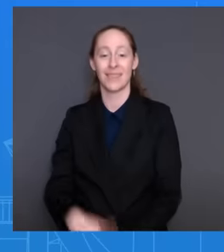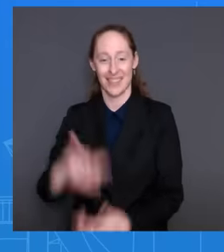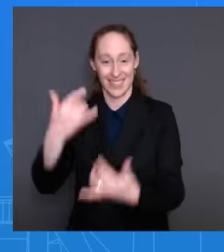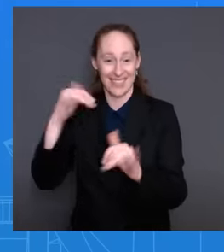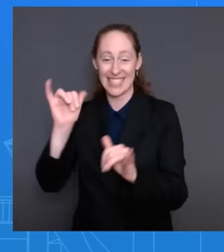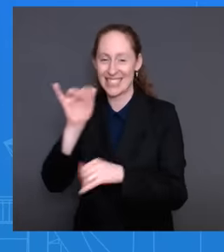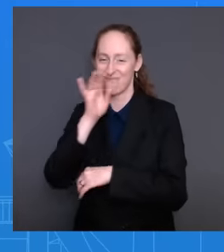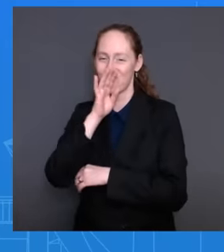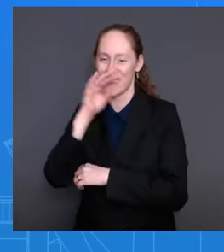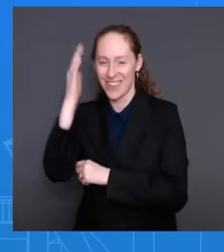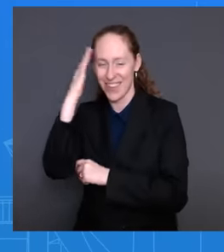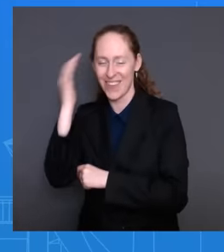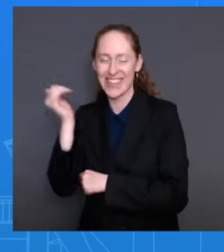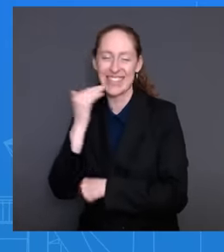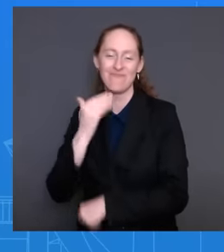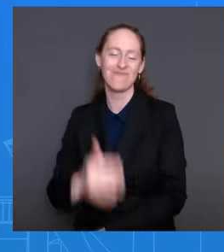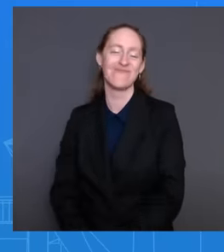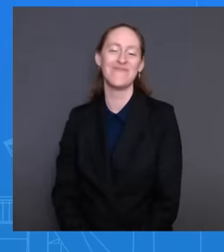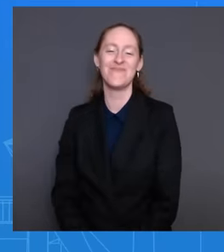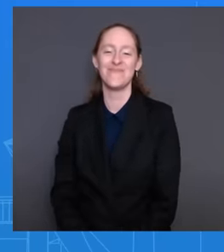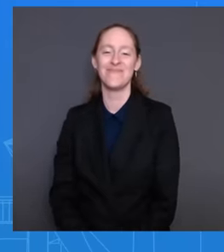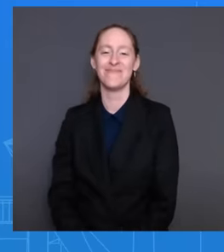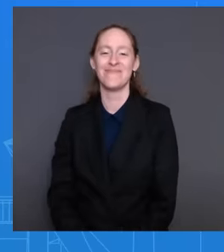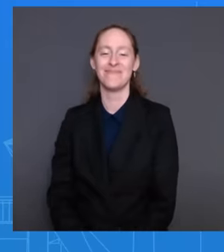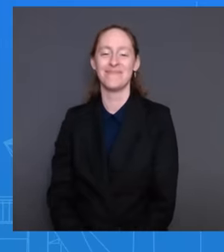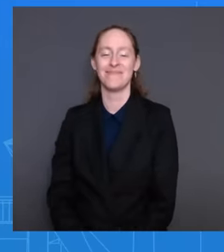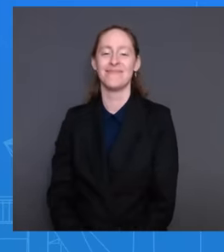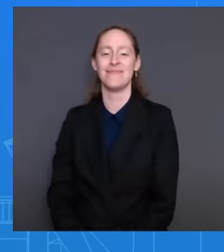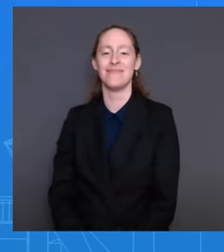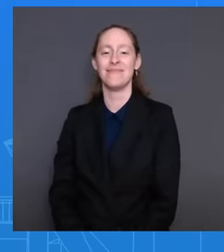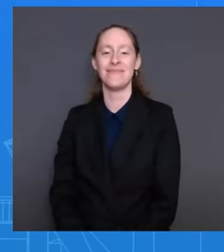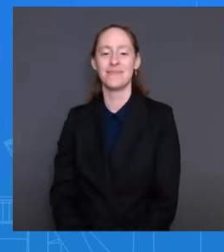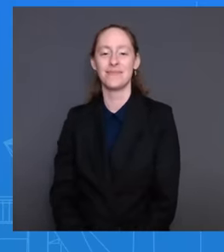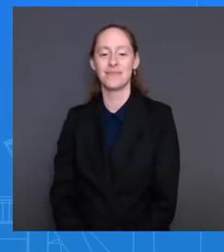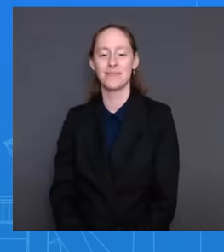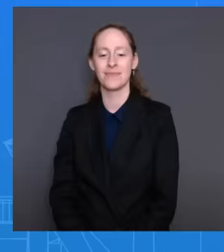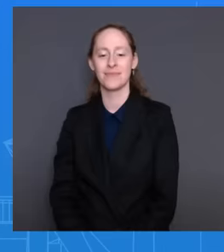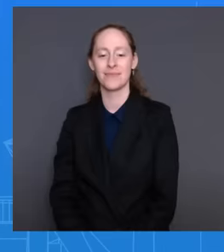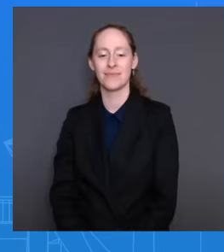계셨기에 이 자리에 올 수 있었다고 생각합니다. 정말 감사합니다.